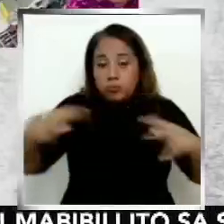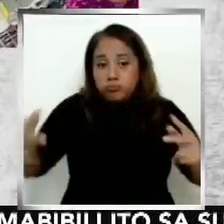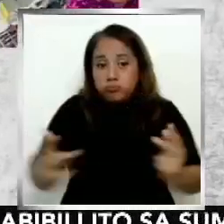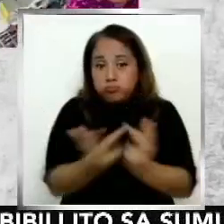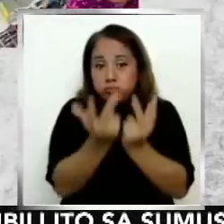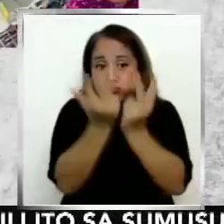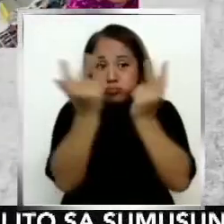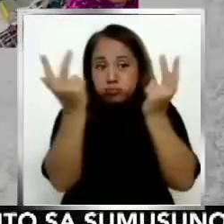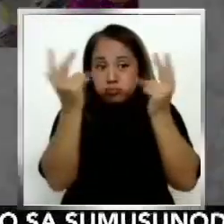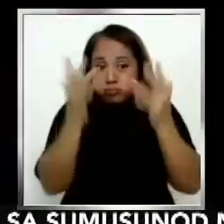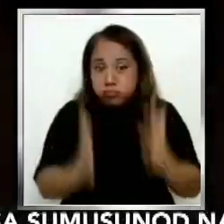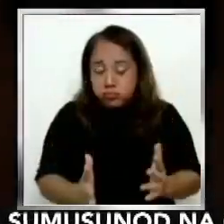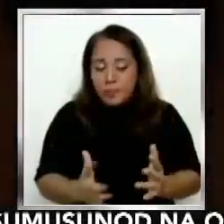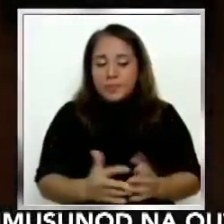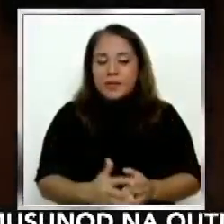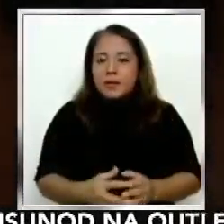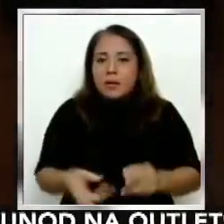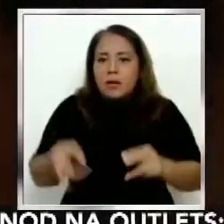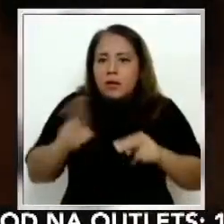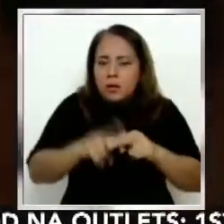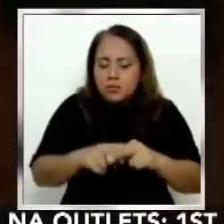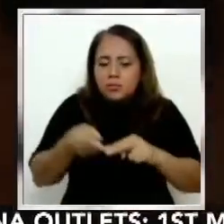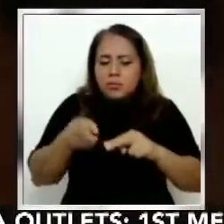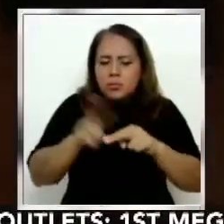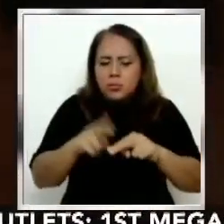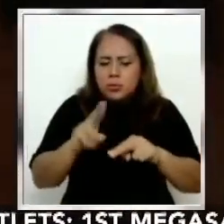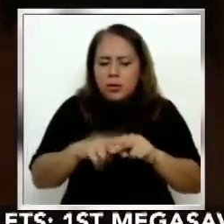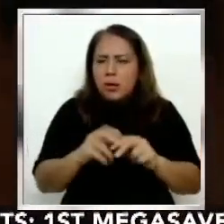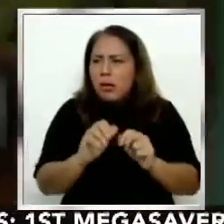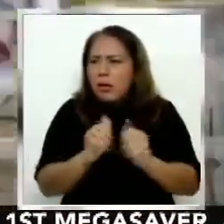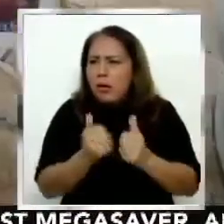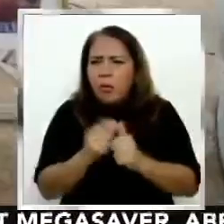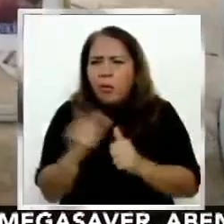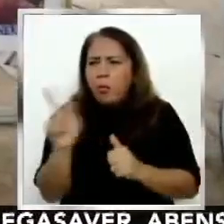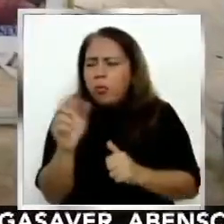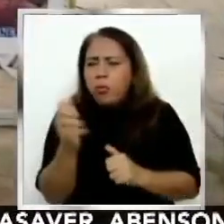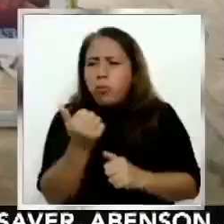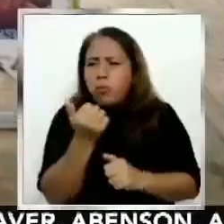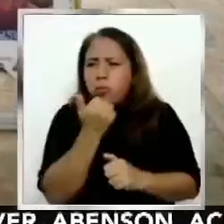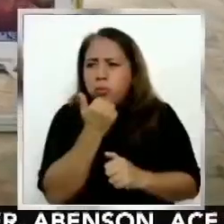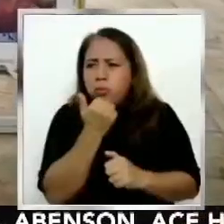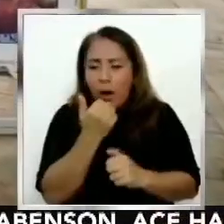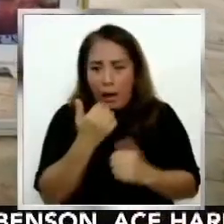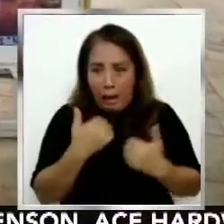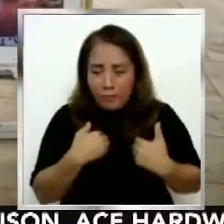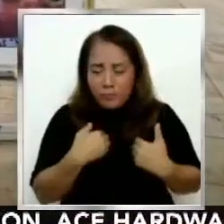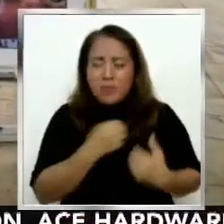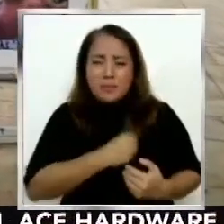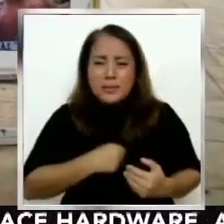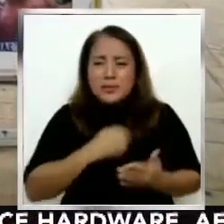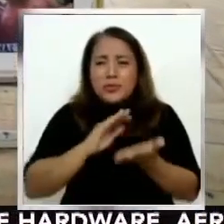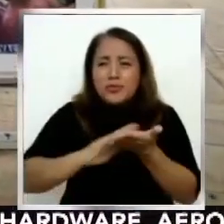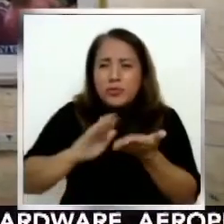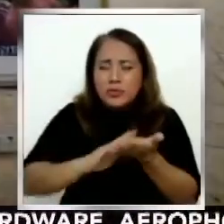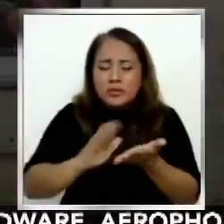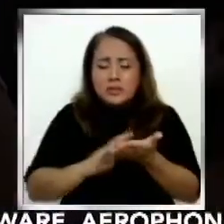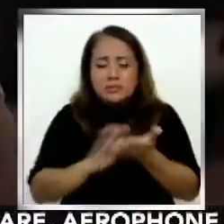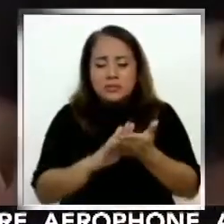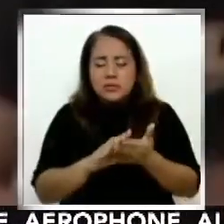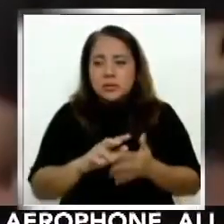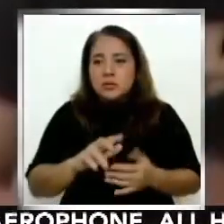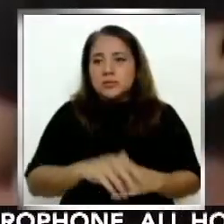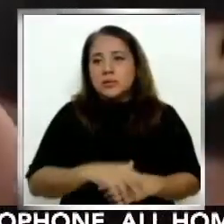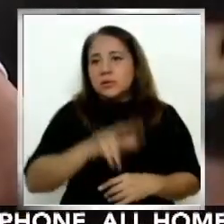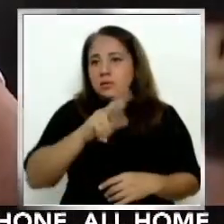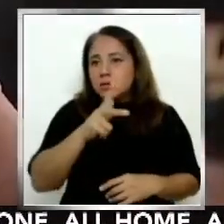unti-unting nadagdagan. Paano po naging kasalanan niya? Patawad po. Hanggang umabot sa 34. May tumatawag sa